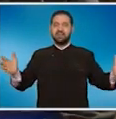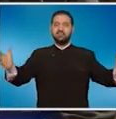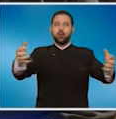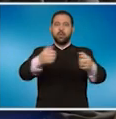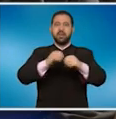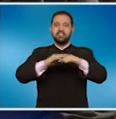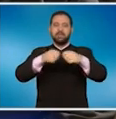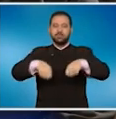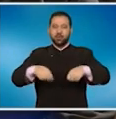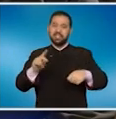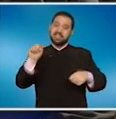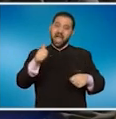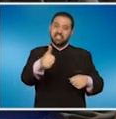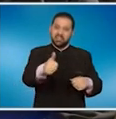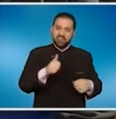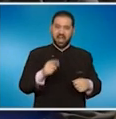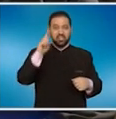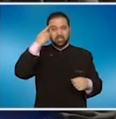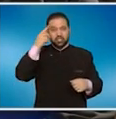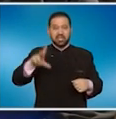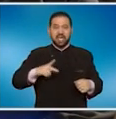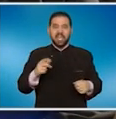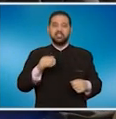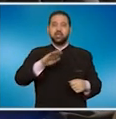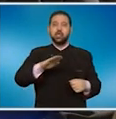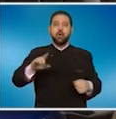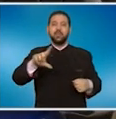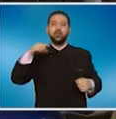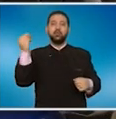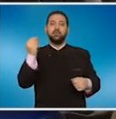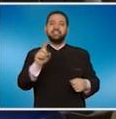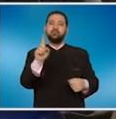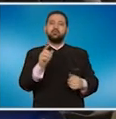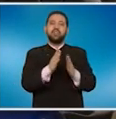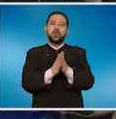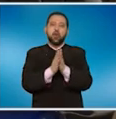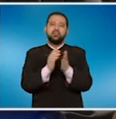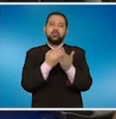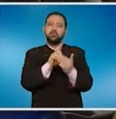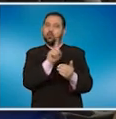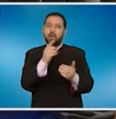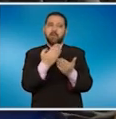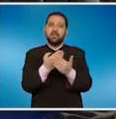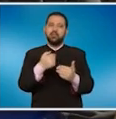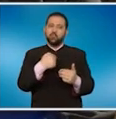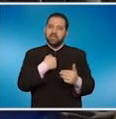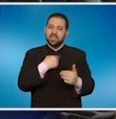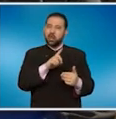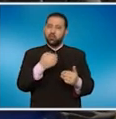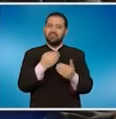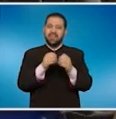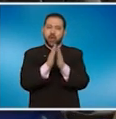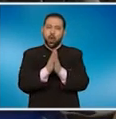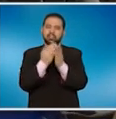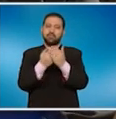inimă largă sau ai conștiință eclesială? Pentru că știi că ești mădular și nu, nu poți să te rogi mai pentru tine, pentru că tu îi faci parte dintr-un organism, ceva organic.